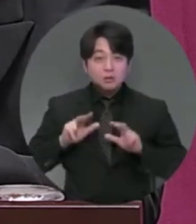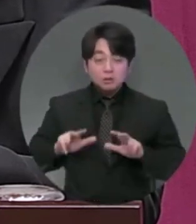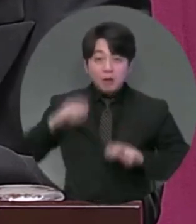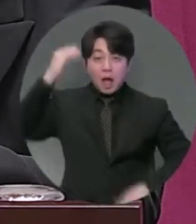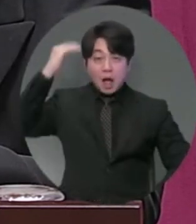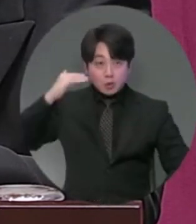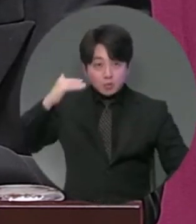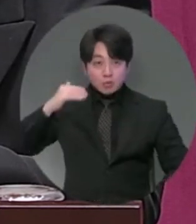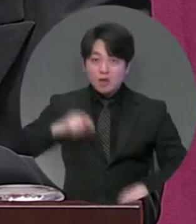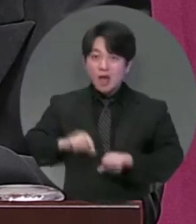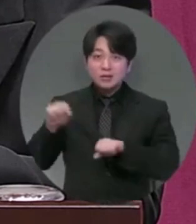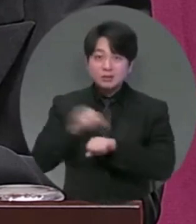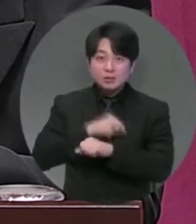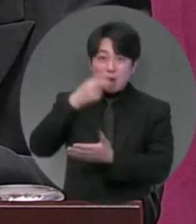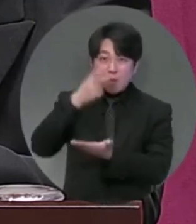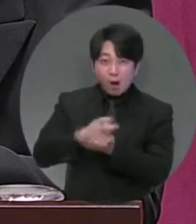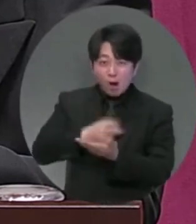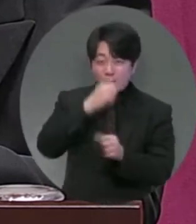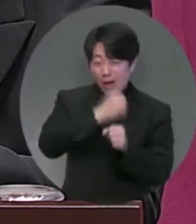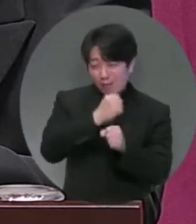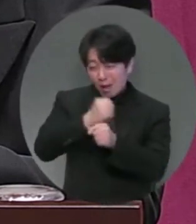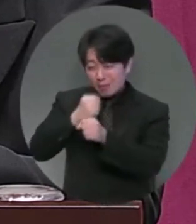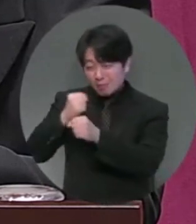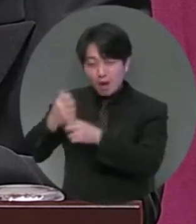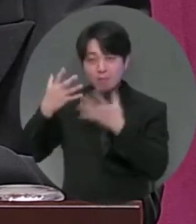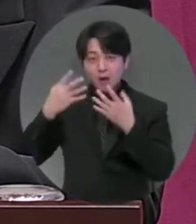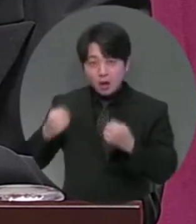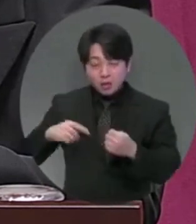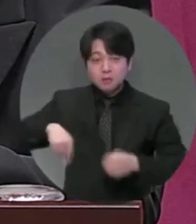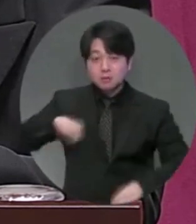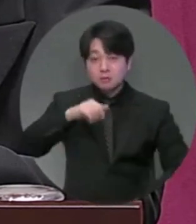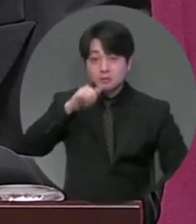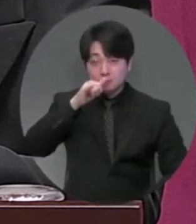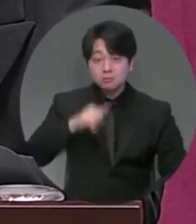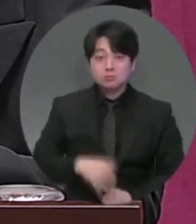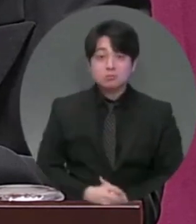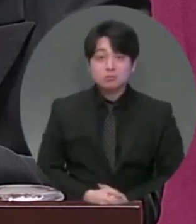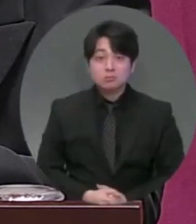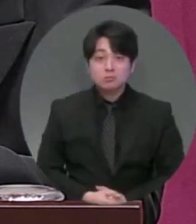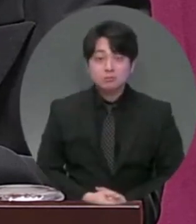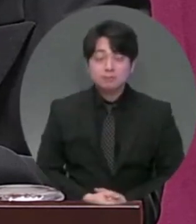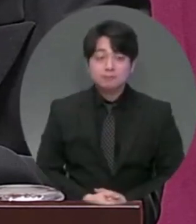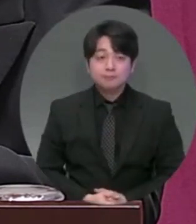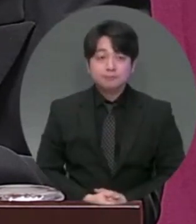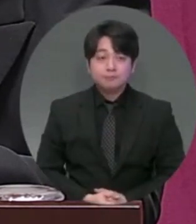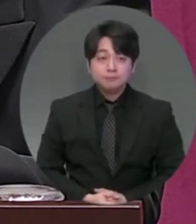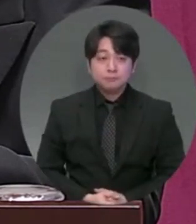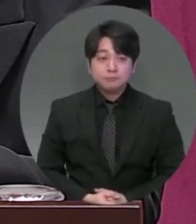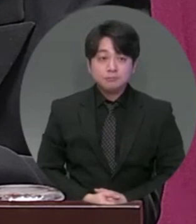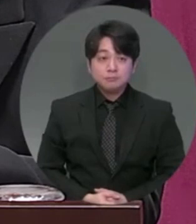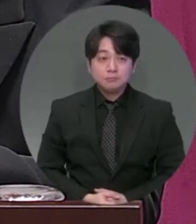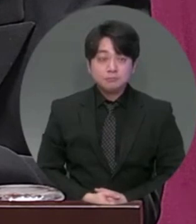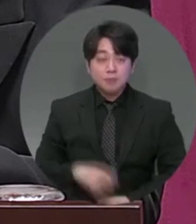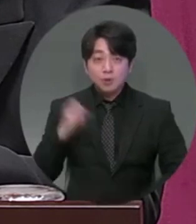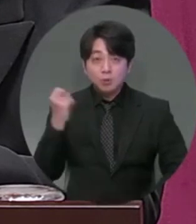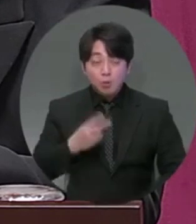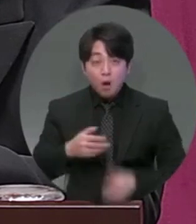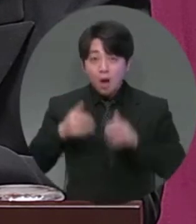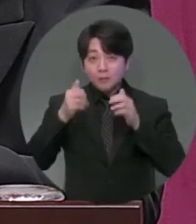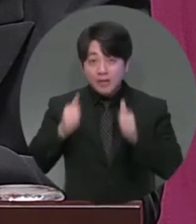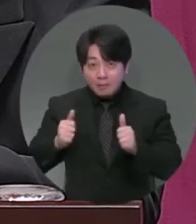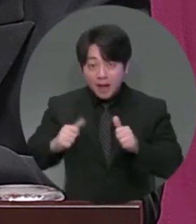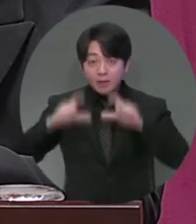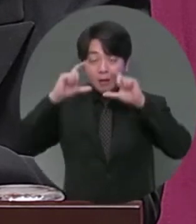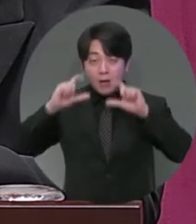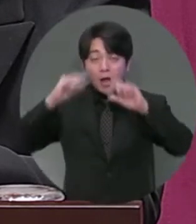비동간에 필요성을 많이 메꾸고 있다는 점 부족한 점은 있을 수 있다는 점 인정합니다만 그런 점이 있고 그리고 두 번째로 판례가 다릅니다 우리는